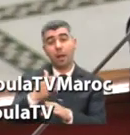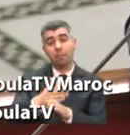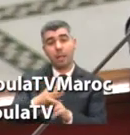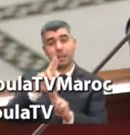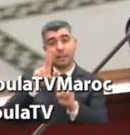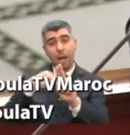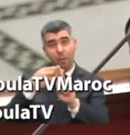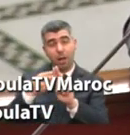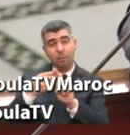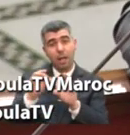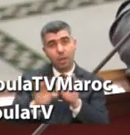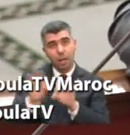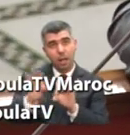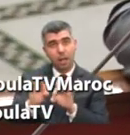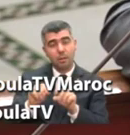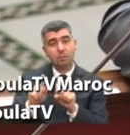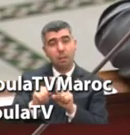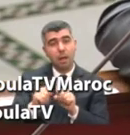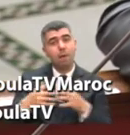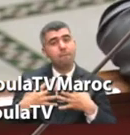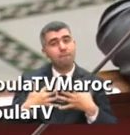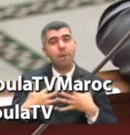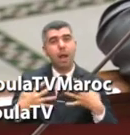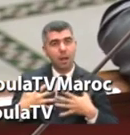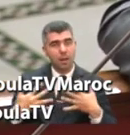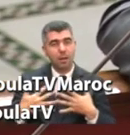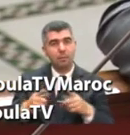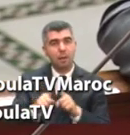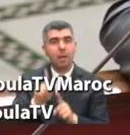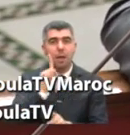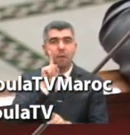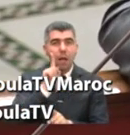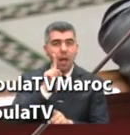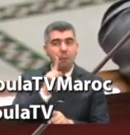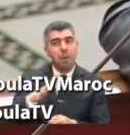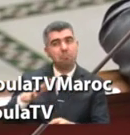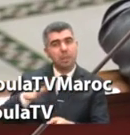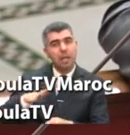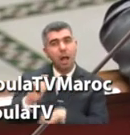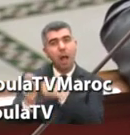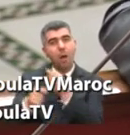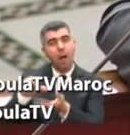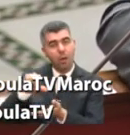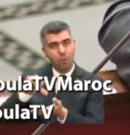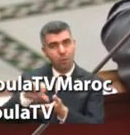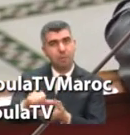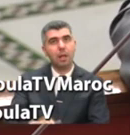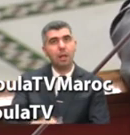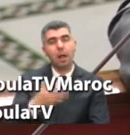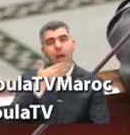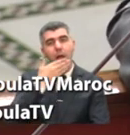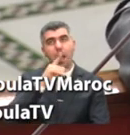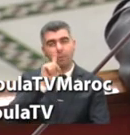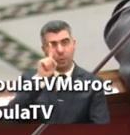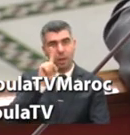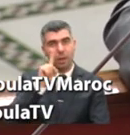الإجراءات، نقولوا بأن خصنا نفتخروا بالفتيات المغربيات بشكل عام، سواء في الوسط الحضري والقروي، لأنهم الحمد لله